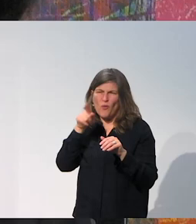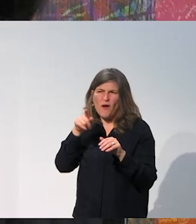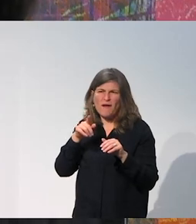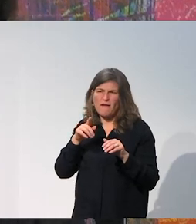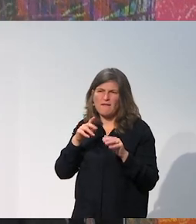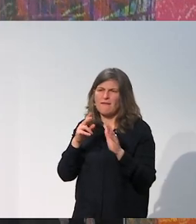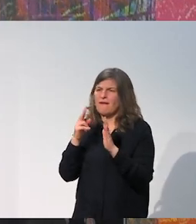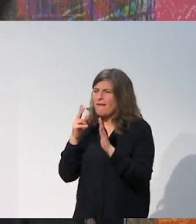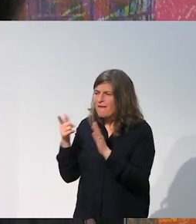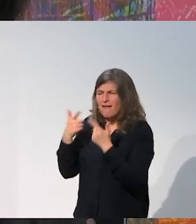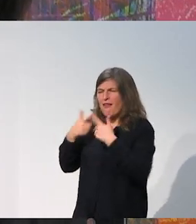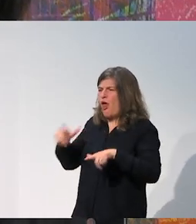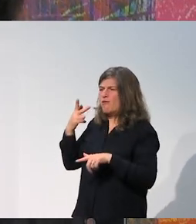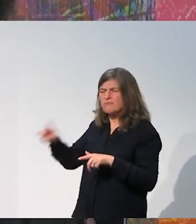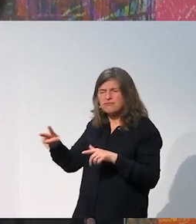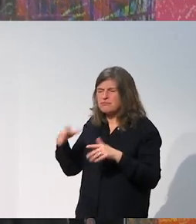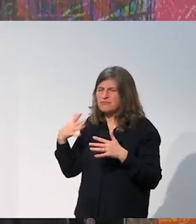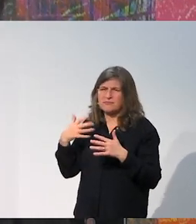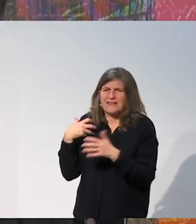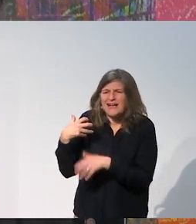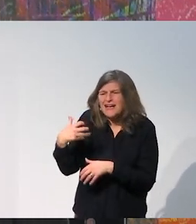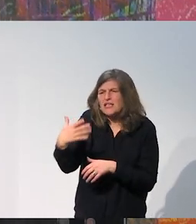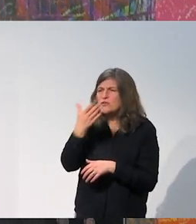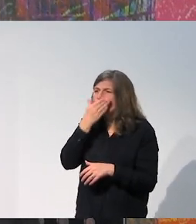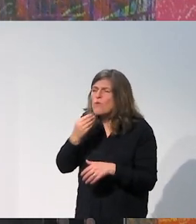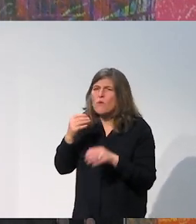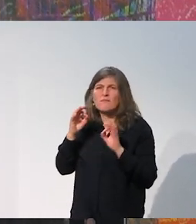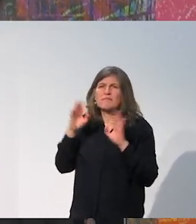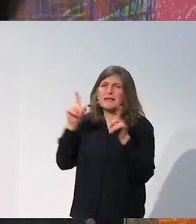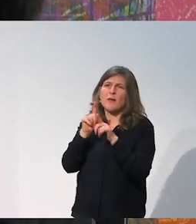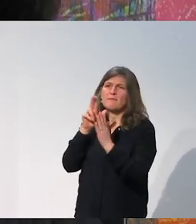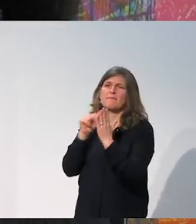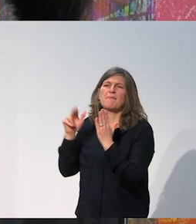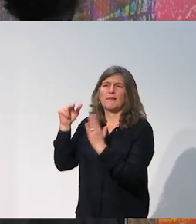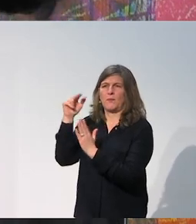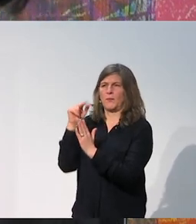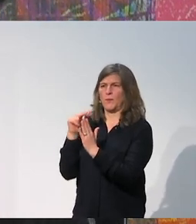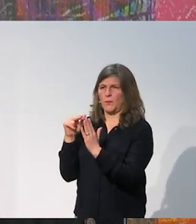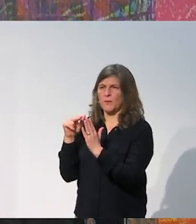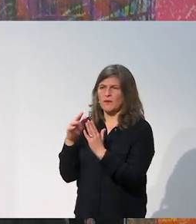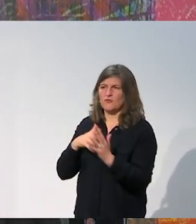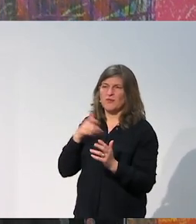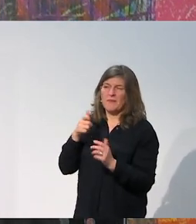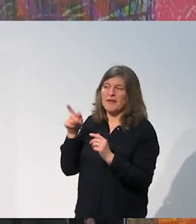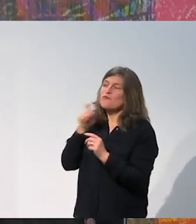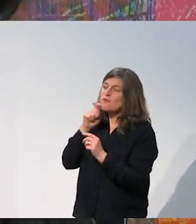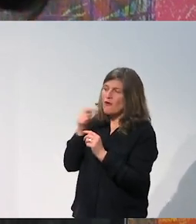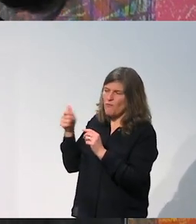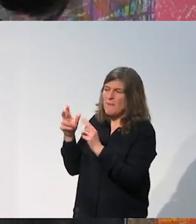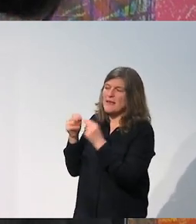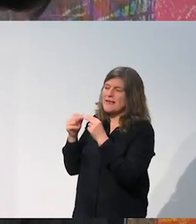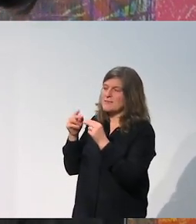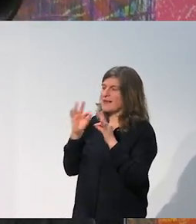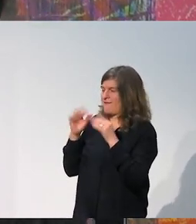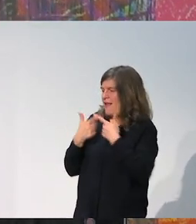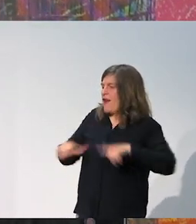d'une beauté, votre langue, c'est une langue comme un peintre aussi, on y reviendra, j'aimerais qu'on parle de la langue tout à l'heure, mais je voudrais qu'on